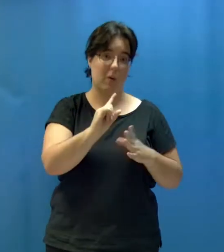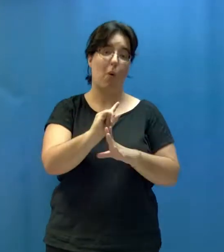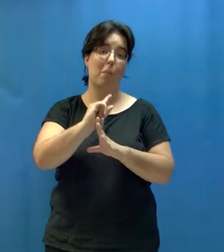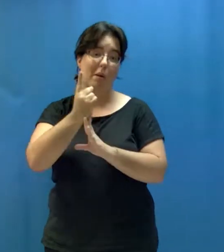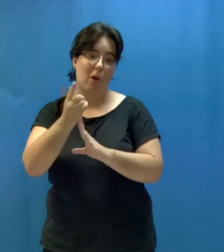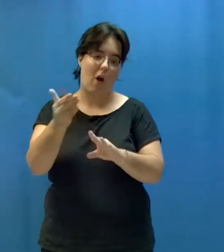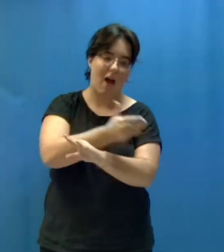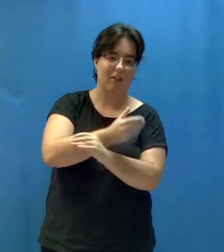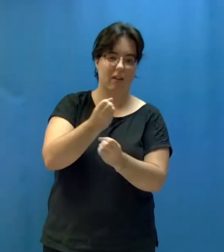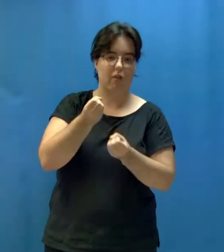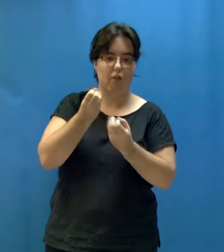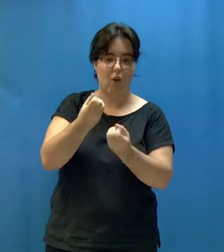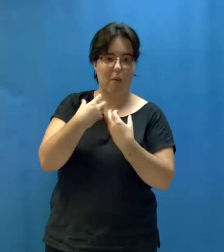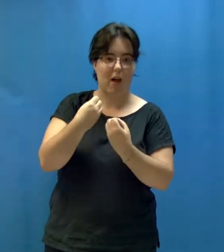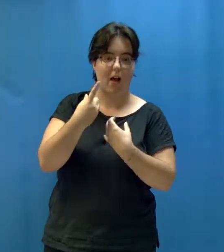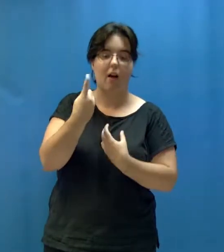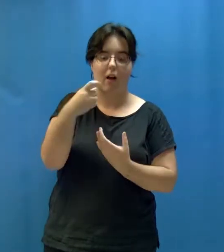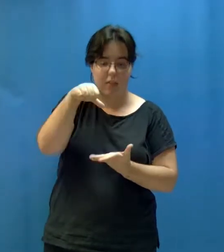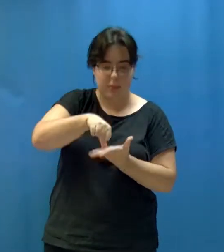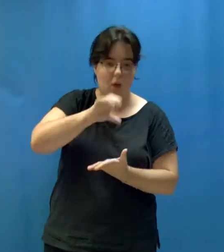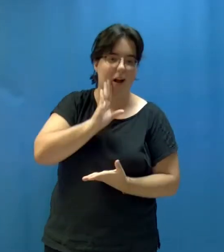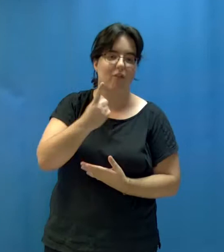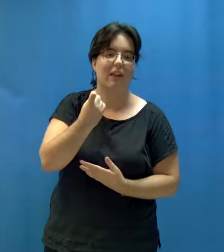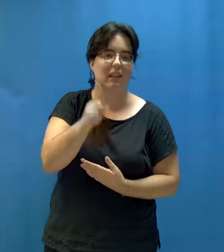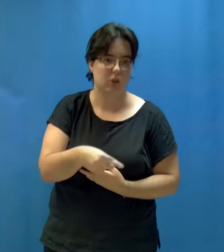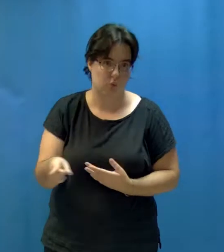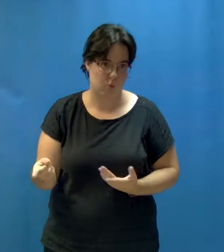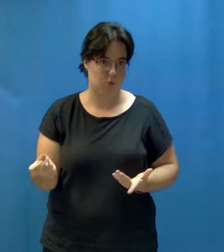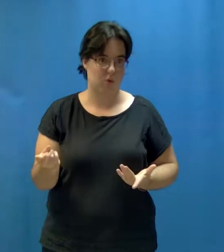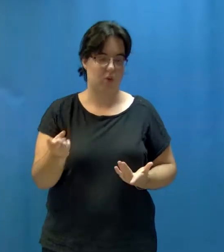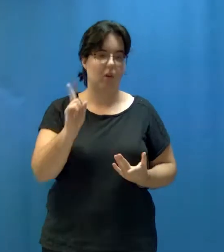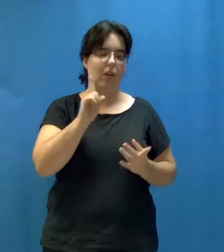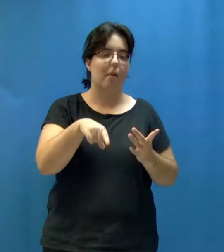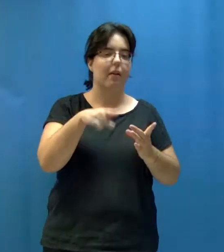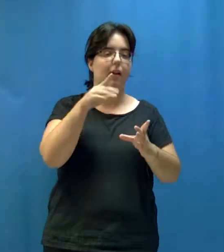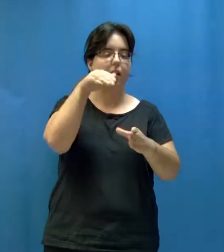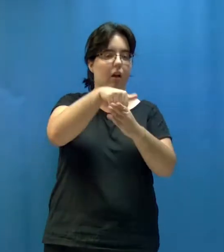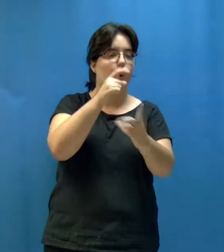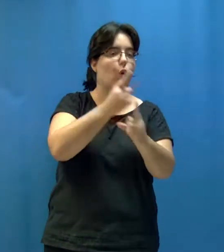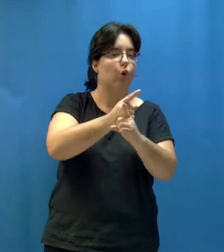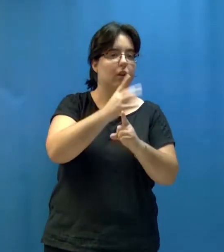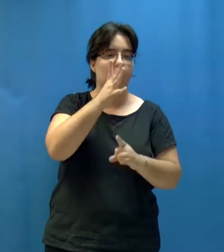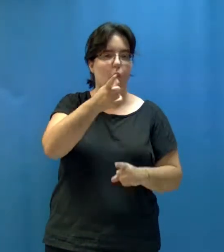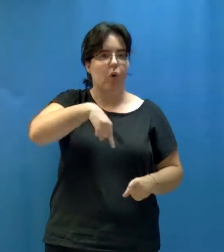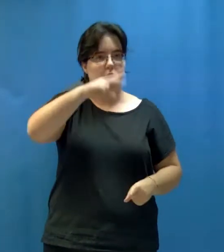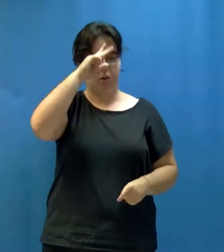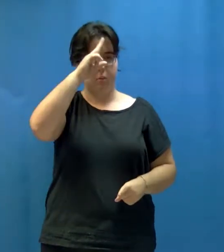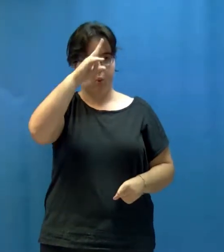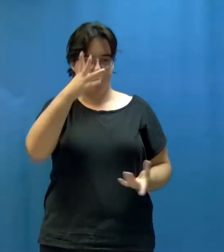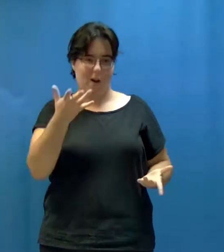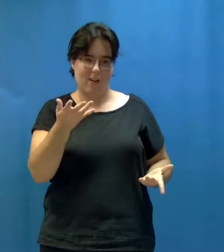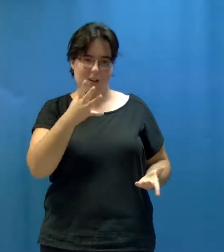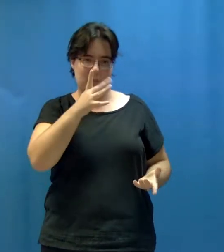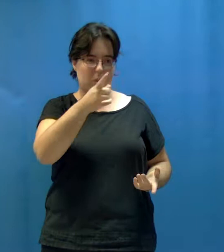feia falta a la nostra ciutat. També hem votat en contra de la moció perquè ens preocupa que vostès es passen tota